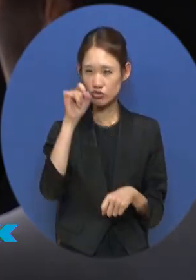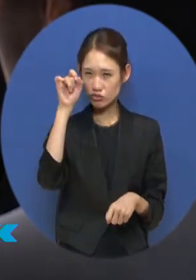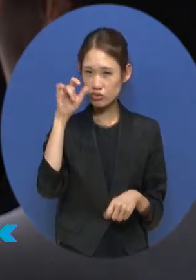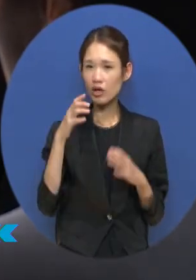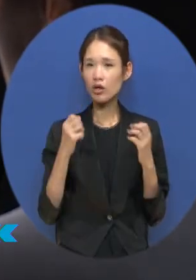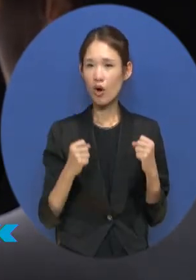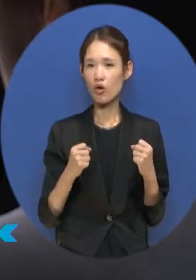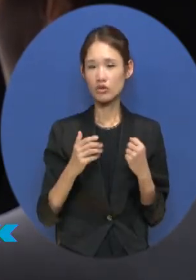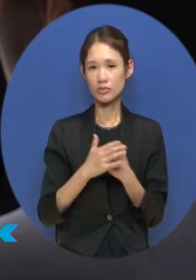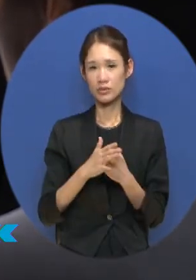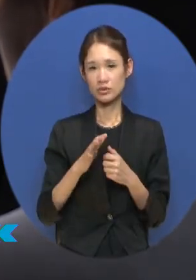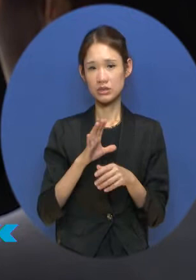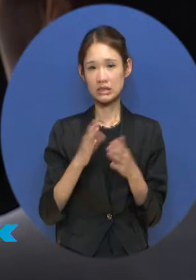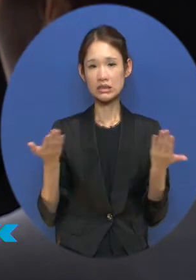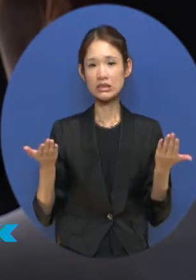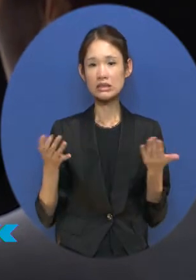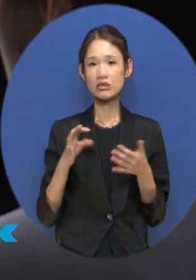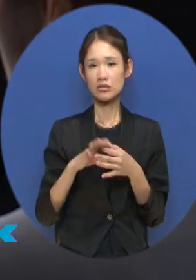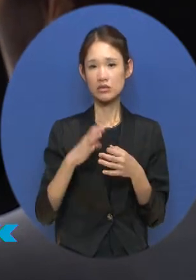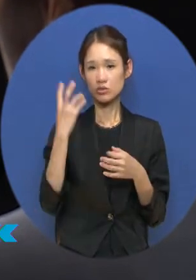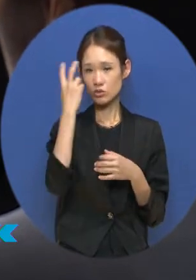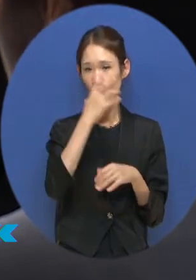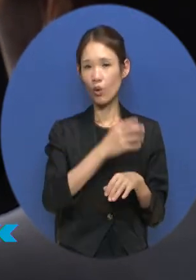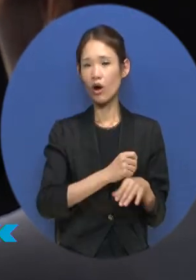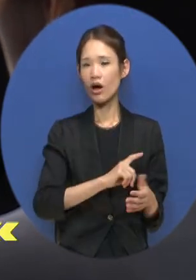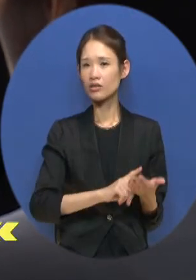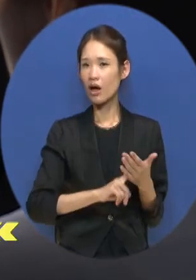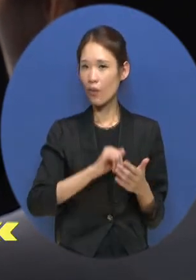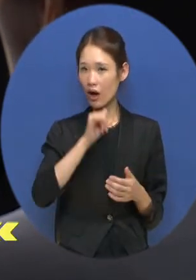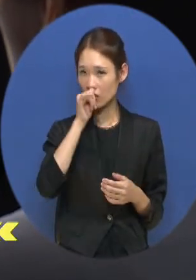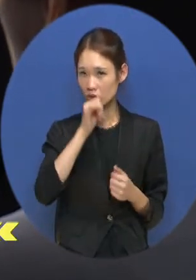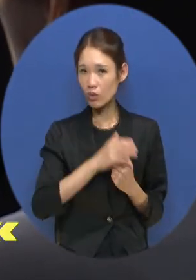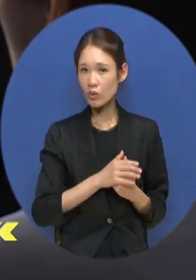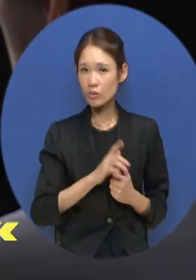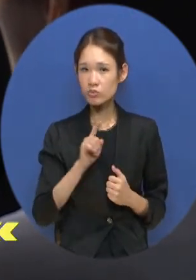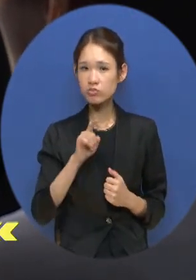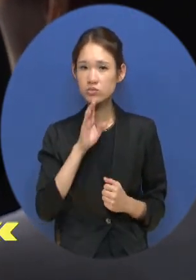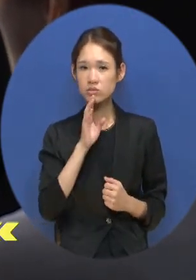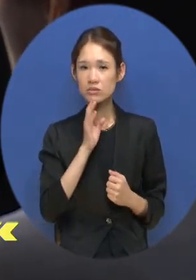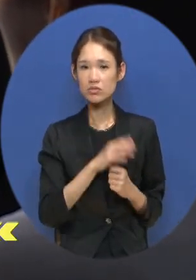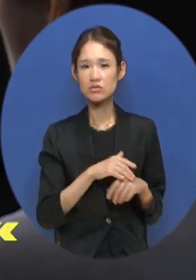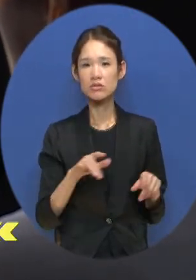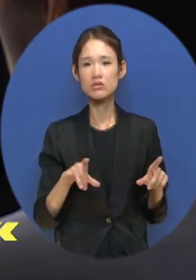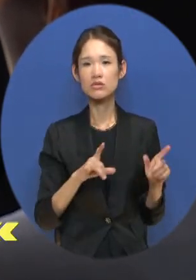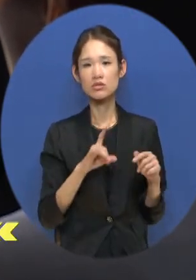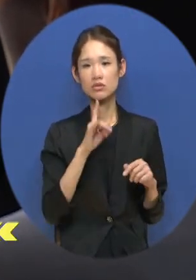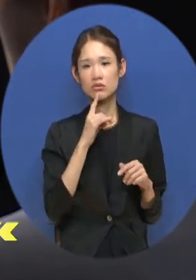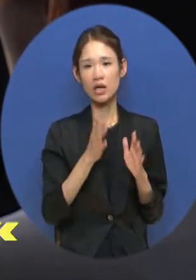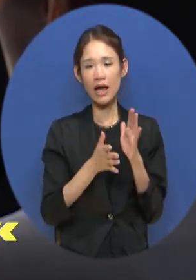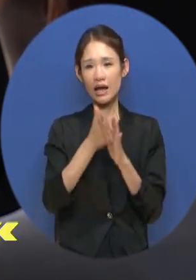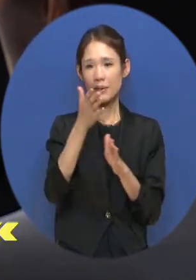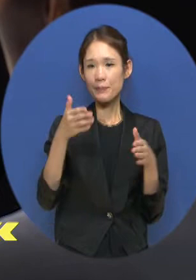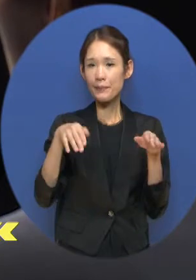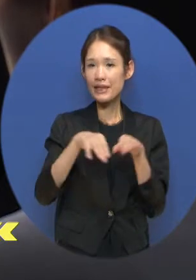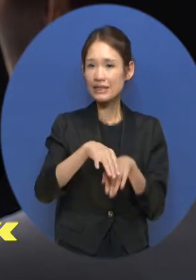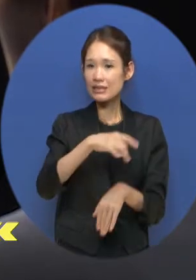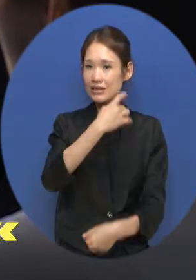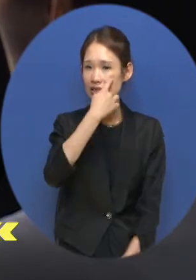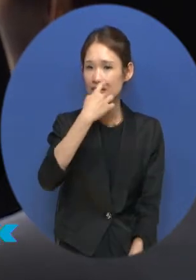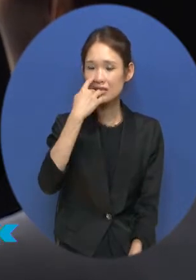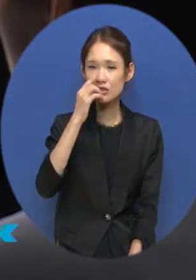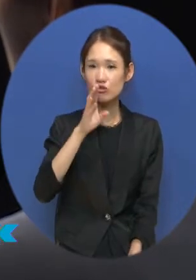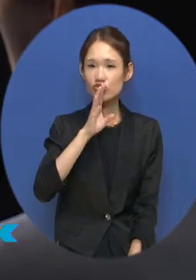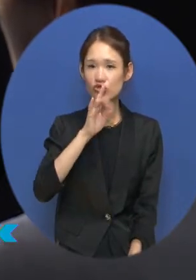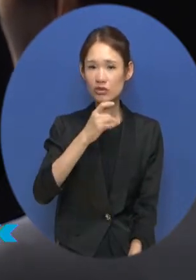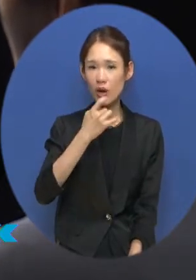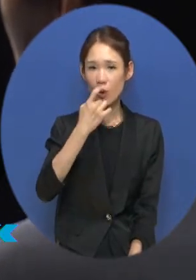거주하면서 일을 하시는 분들에 대해서 조사한 결과가 좀 있더라고요. 예, 예. 그래서 그러니까 예. 우리가 일반적으로 말하는 빌딩 증후군이라고 네, 하는 네.